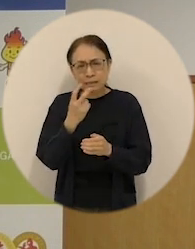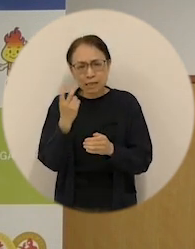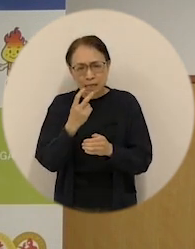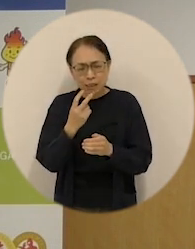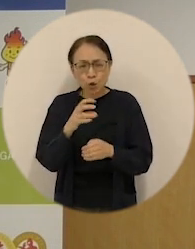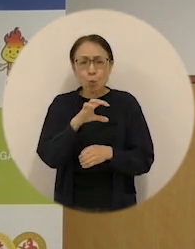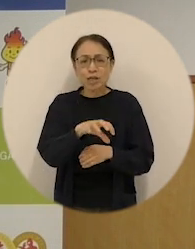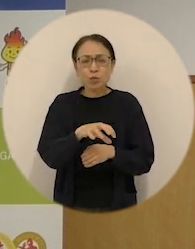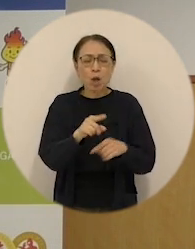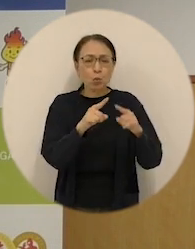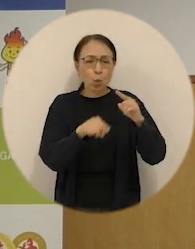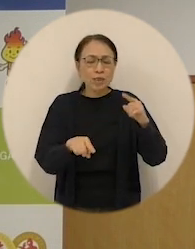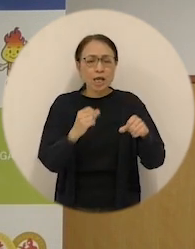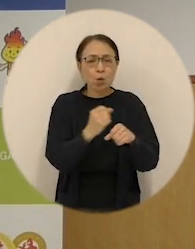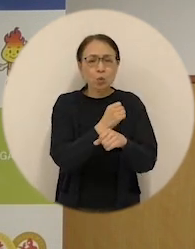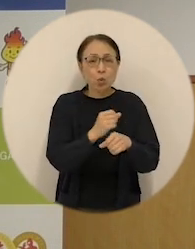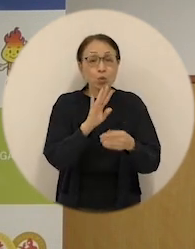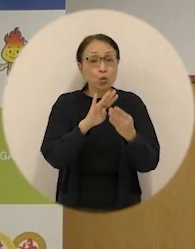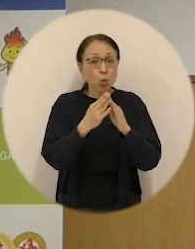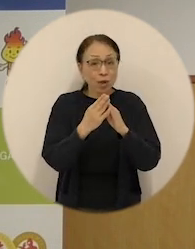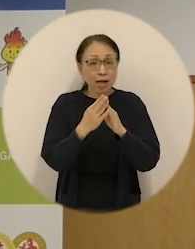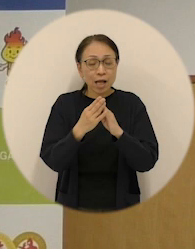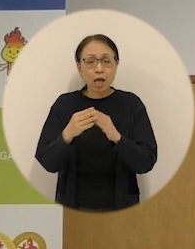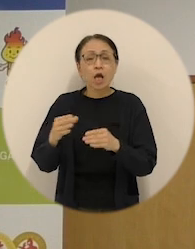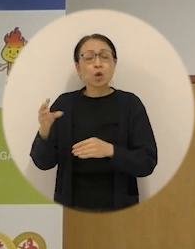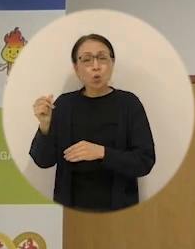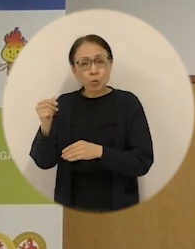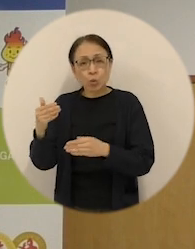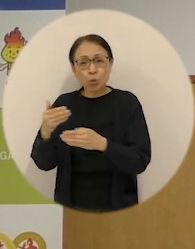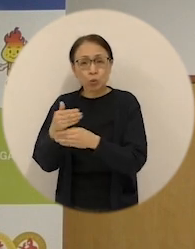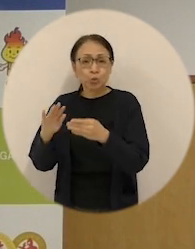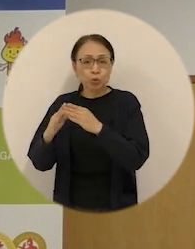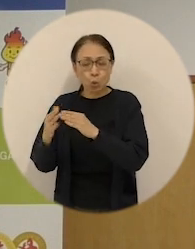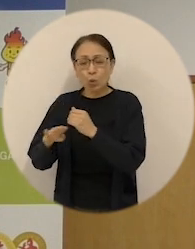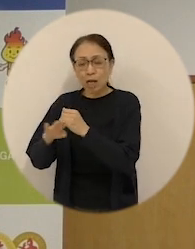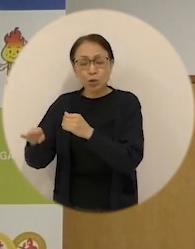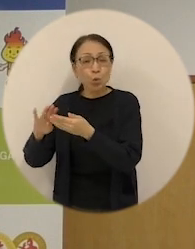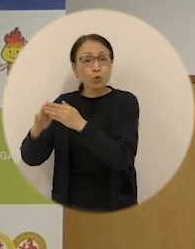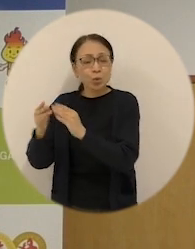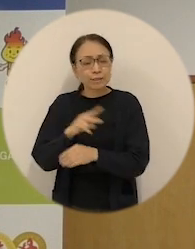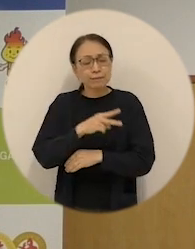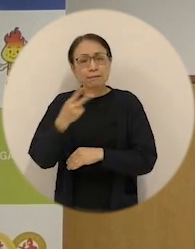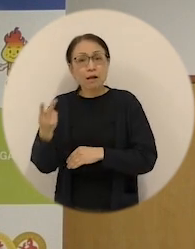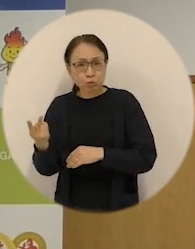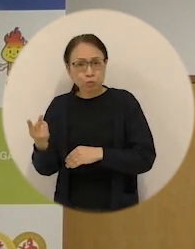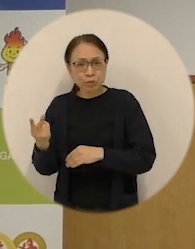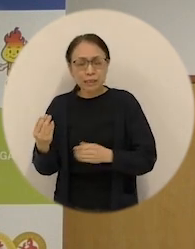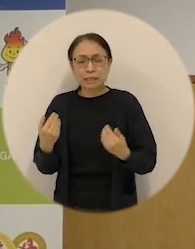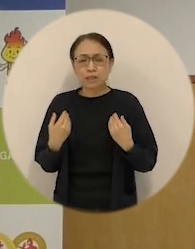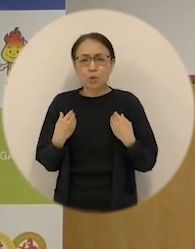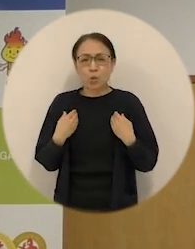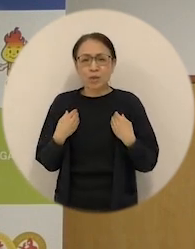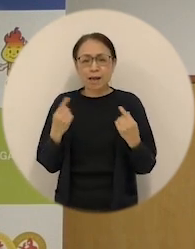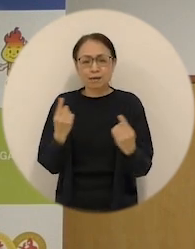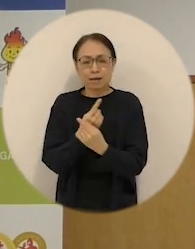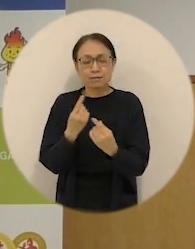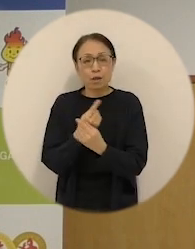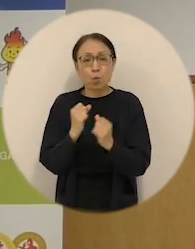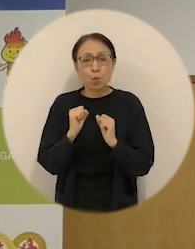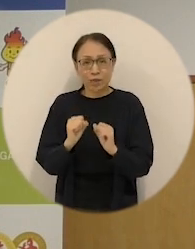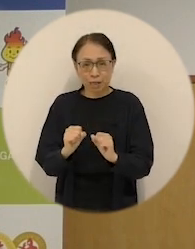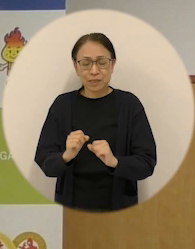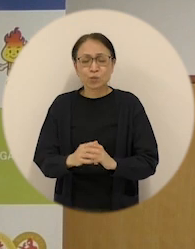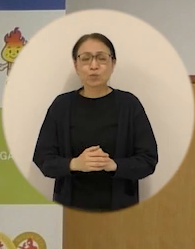生労働省から国土交通省及び環境省に移管するため所要の改正を行うものであります